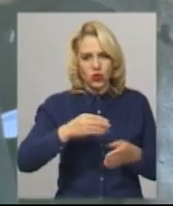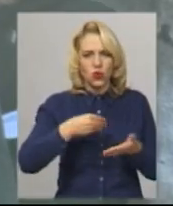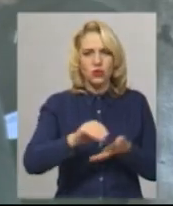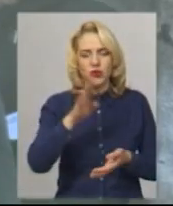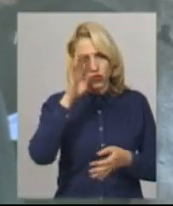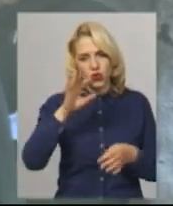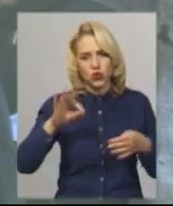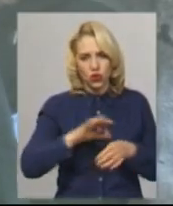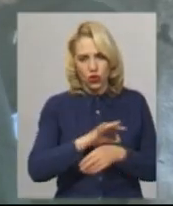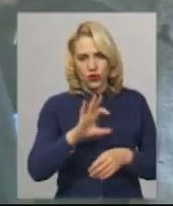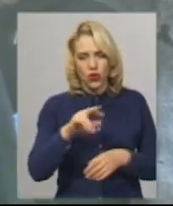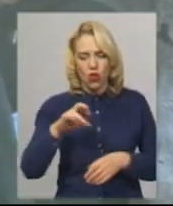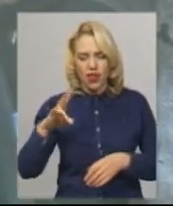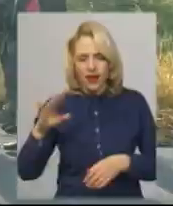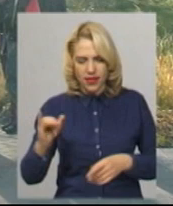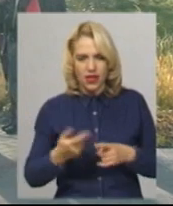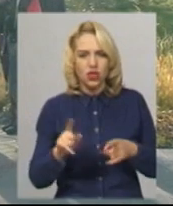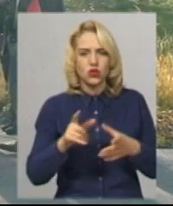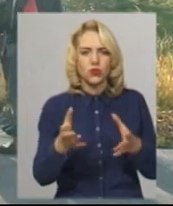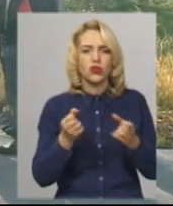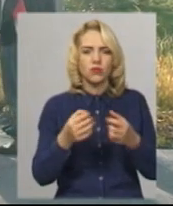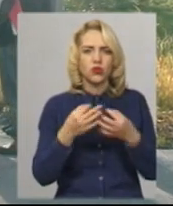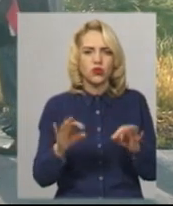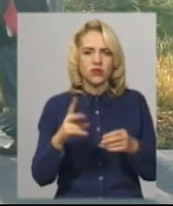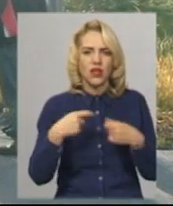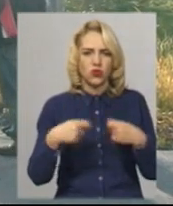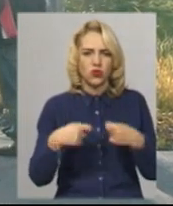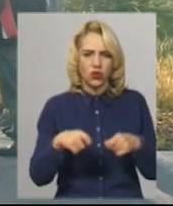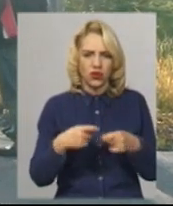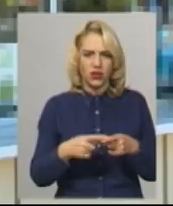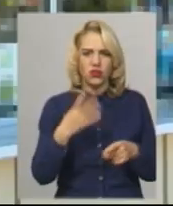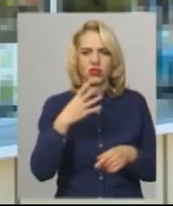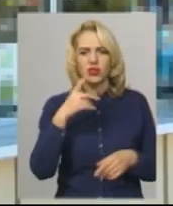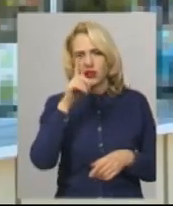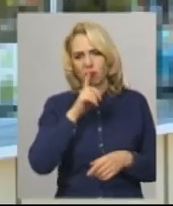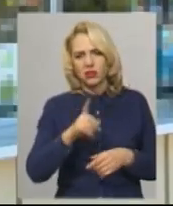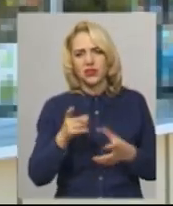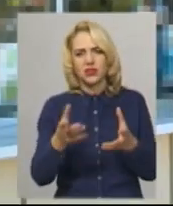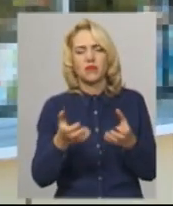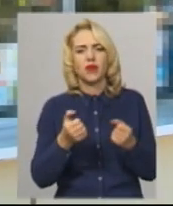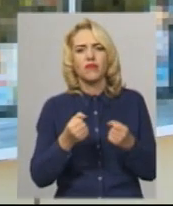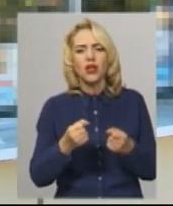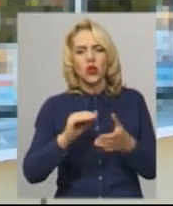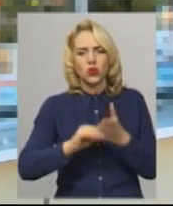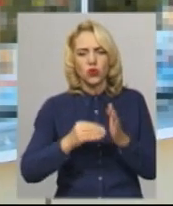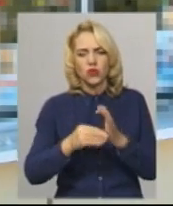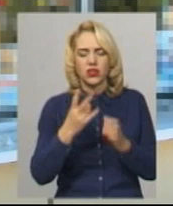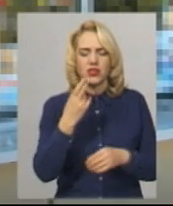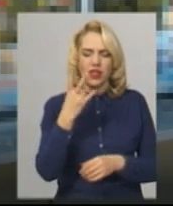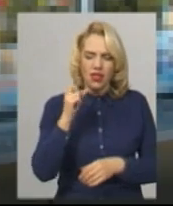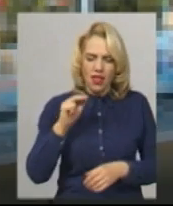Чоловік каже, щоб отримати всі дозволи на торгівлю, 4 місяці збирав довідки в інстанціях. ЦНАП, управління